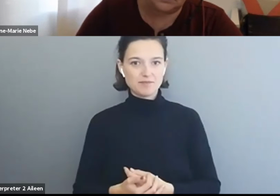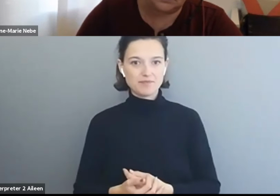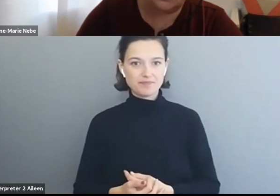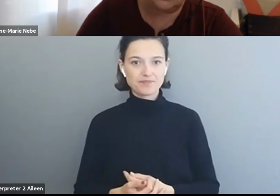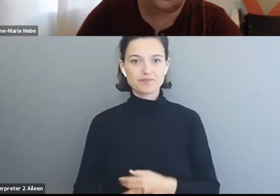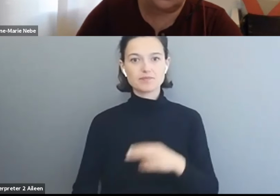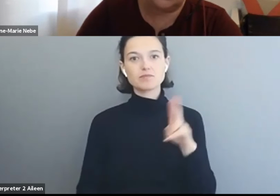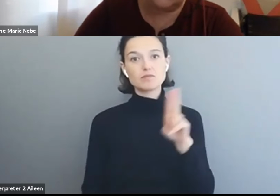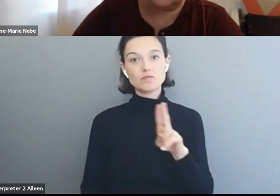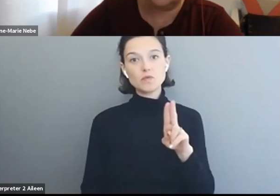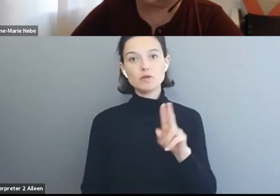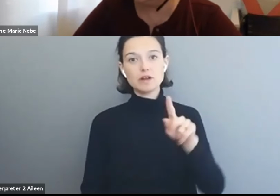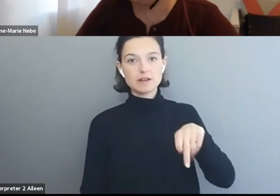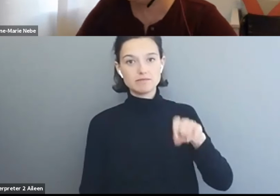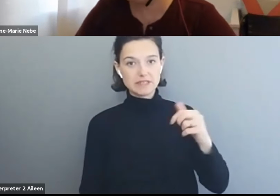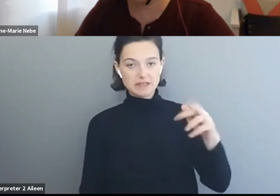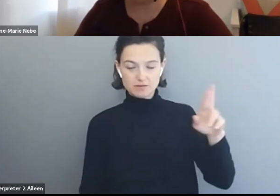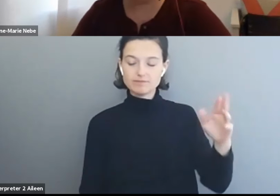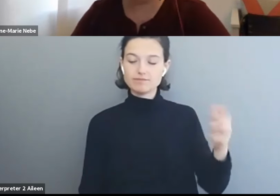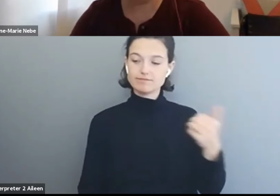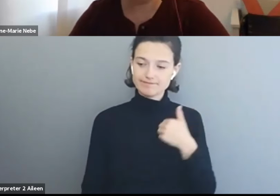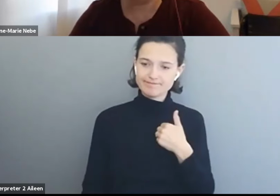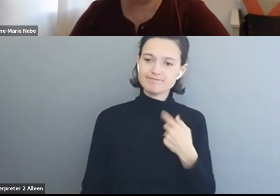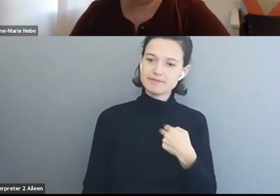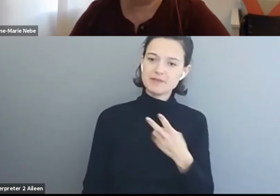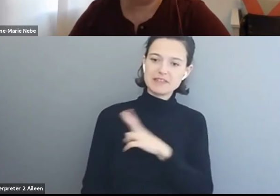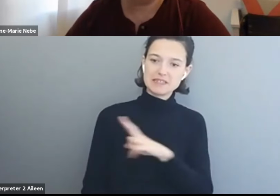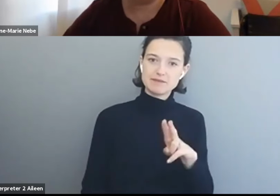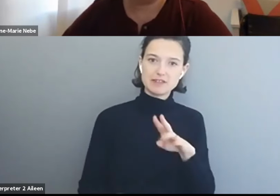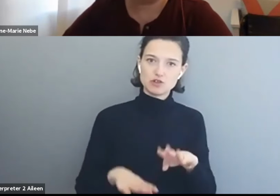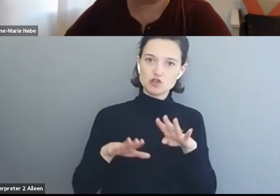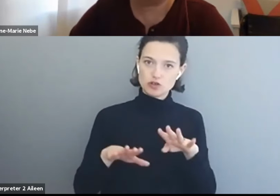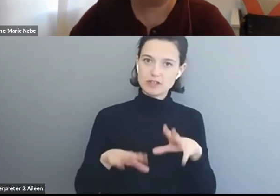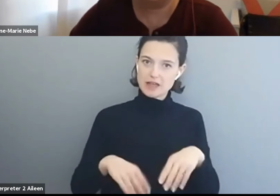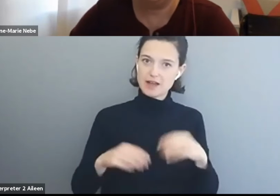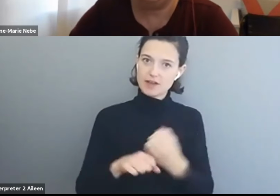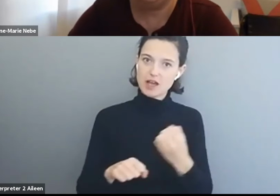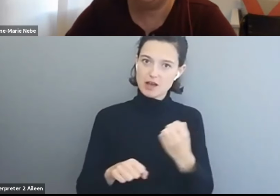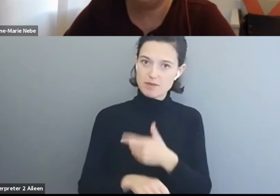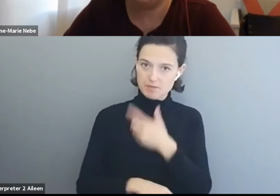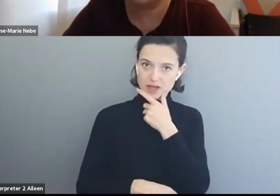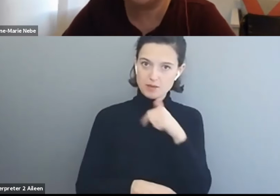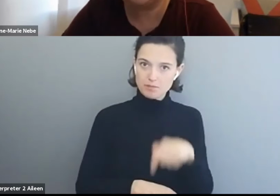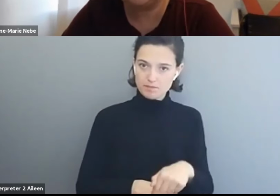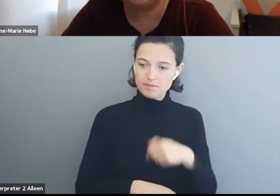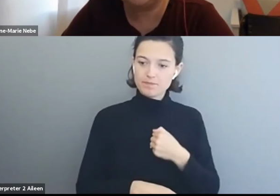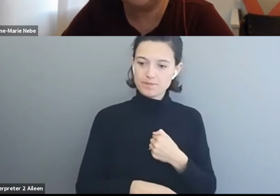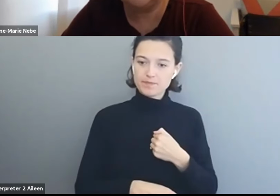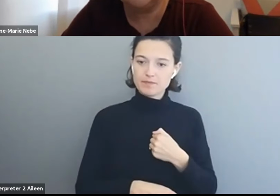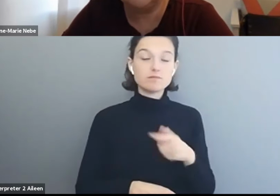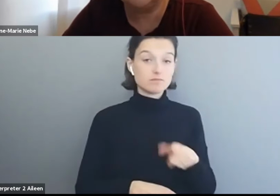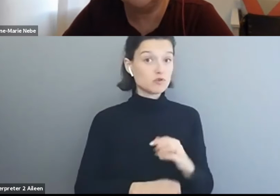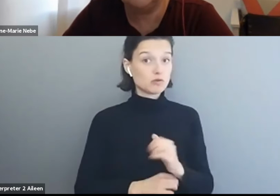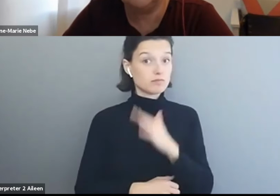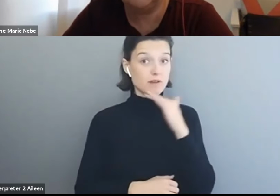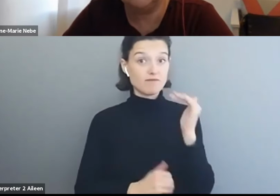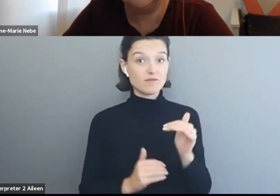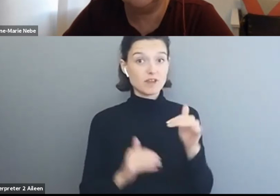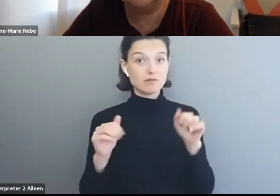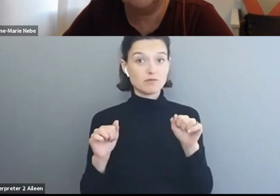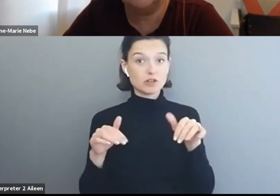beackertes Feld gestoßen, als ich 2019 da angefangen habe in Bremen. Das heißt, es gab damals schon ein